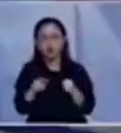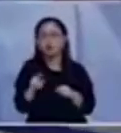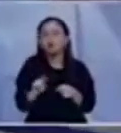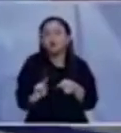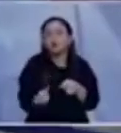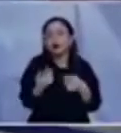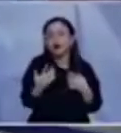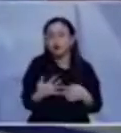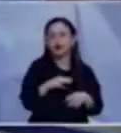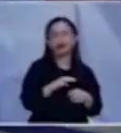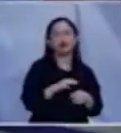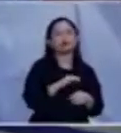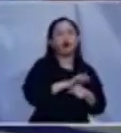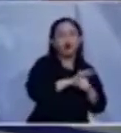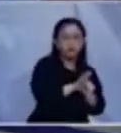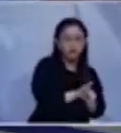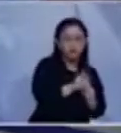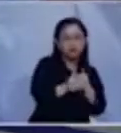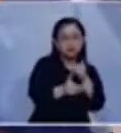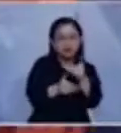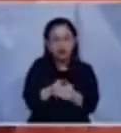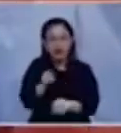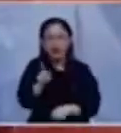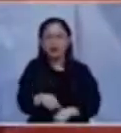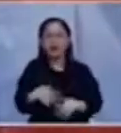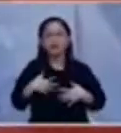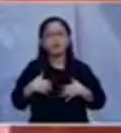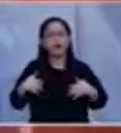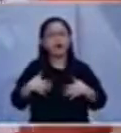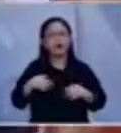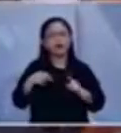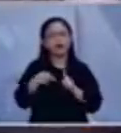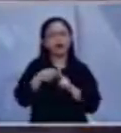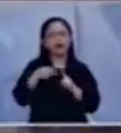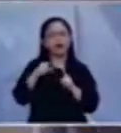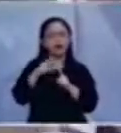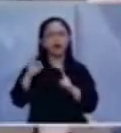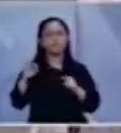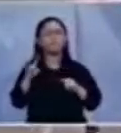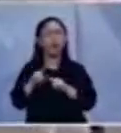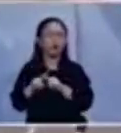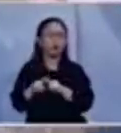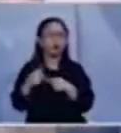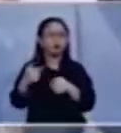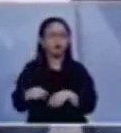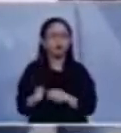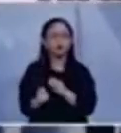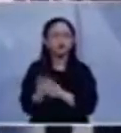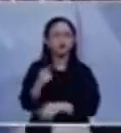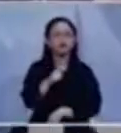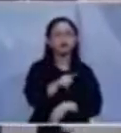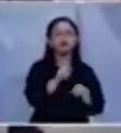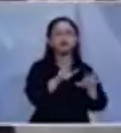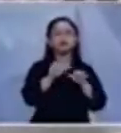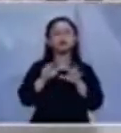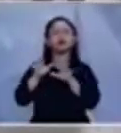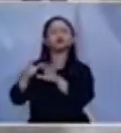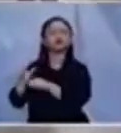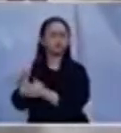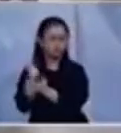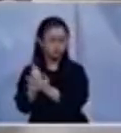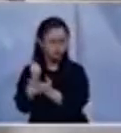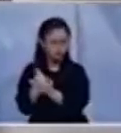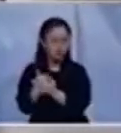COVID-19, kini muncul virus cacar monyet atau monkeypox. Virus yang ditemukan pada tahun 1970 ini kini